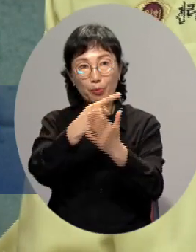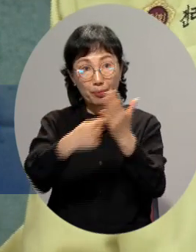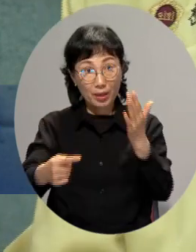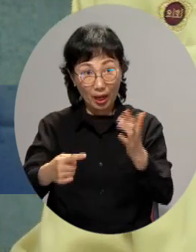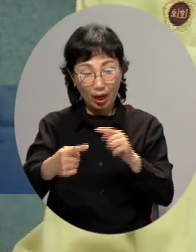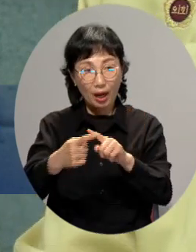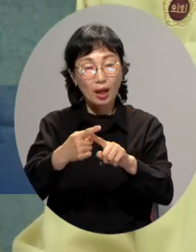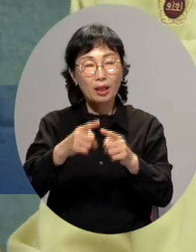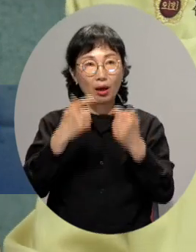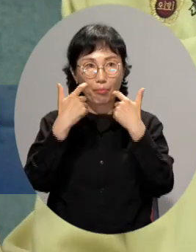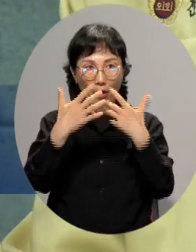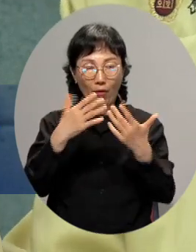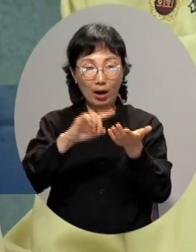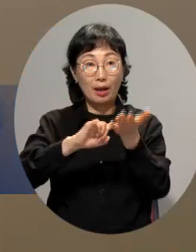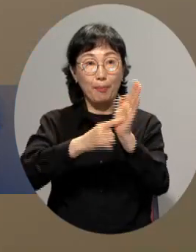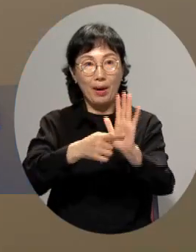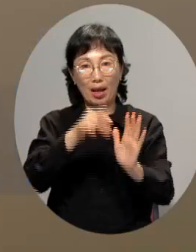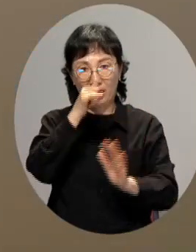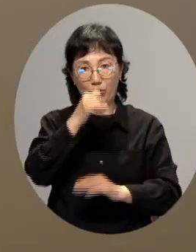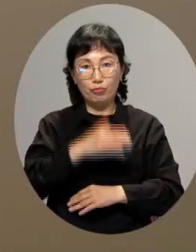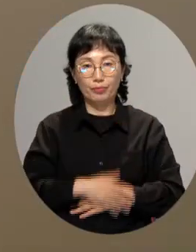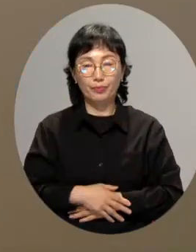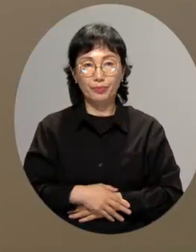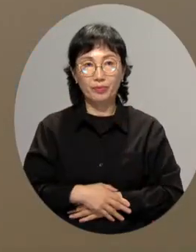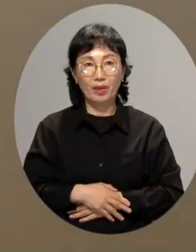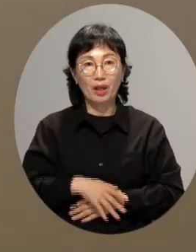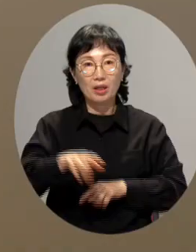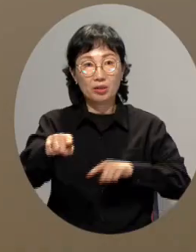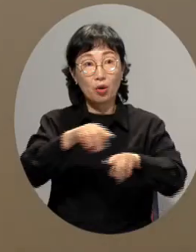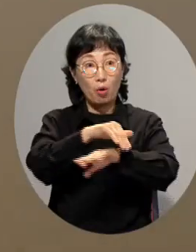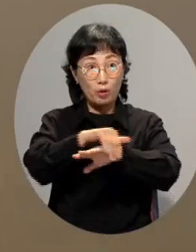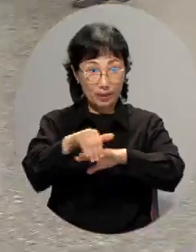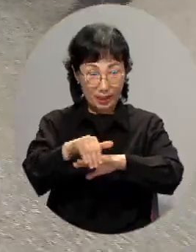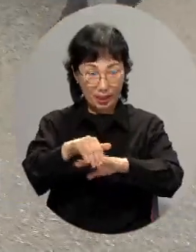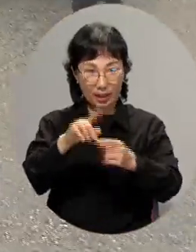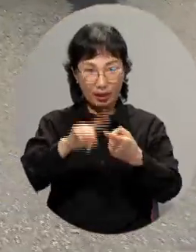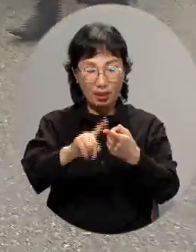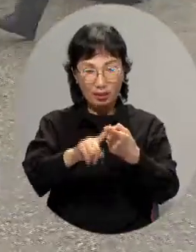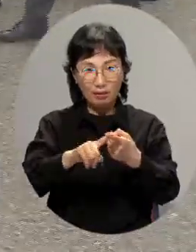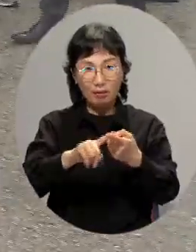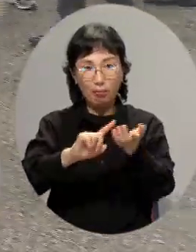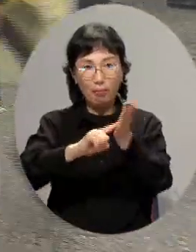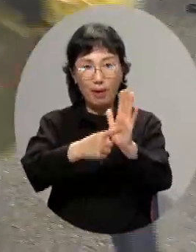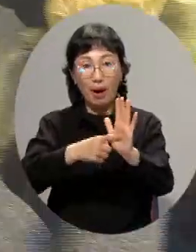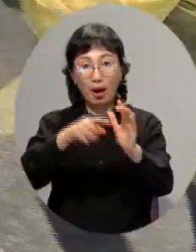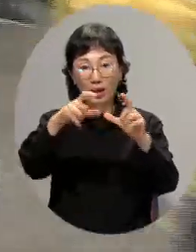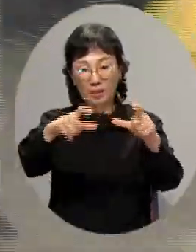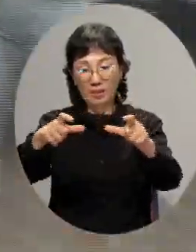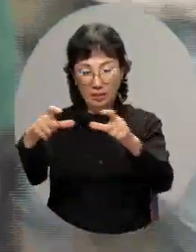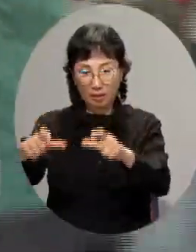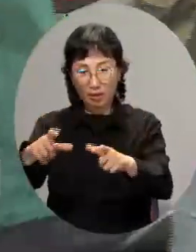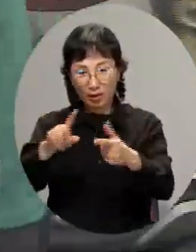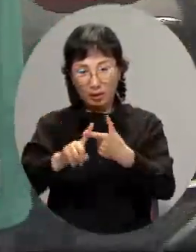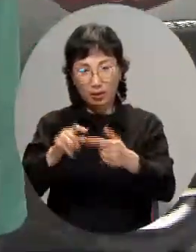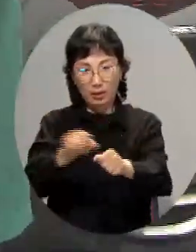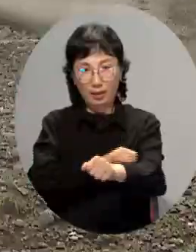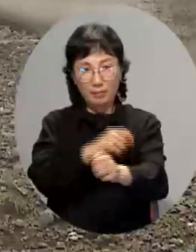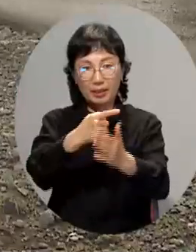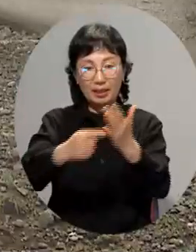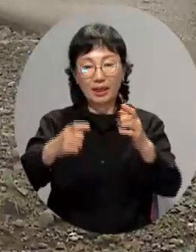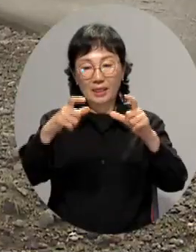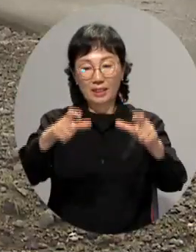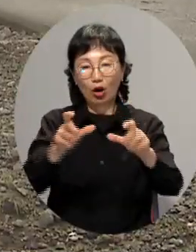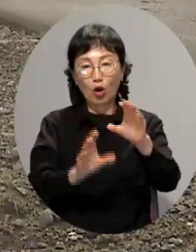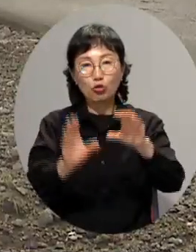피해 지역들이 명확하게 지금 나타나 있습니다. 정책 수단을 총동원한 수해 복구를 강조한 정부가 특별